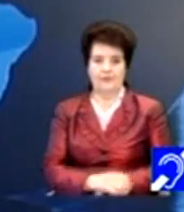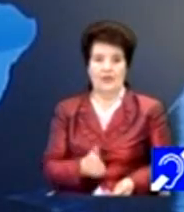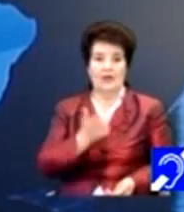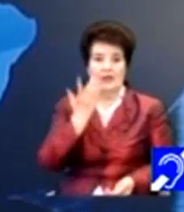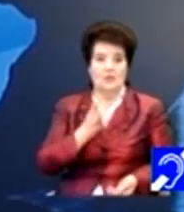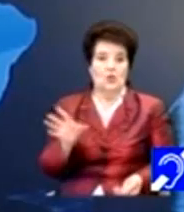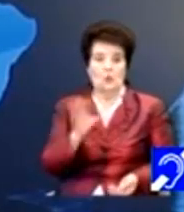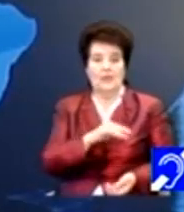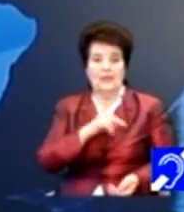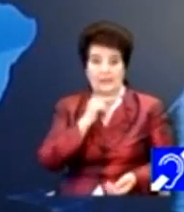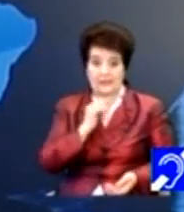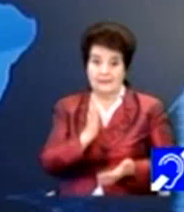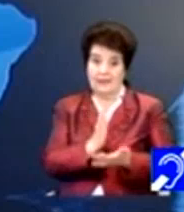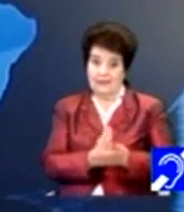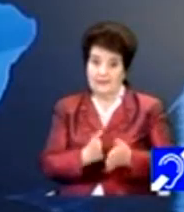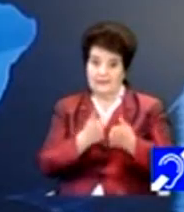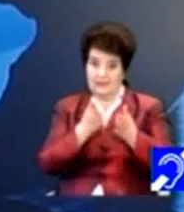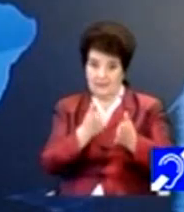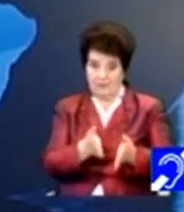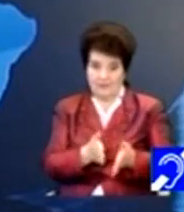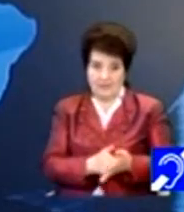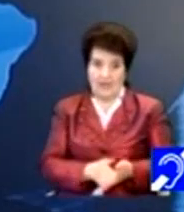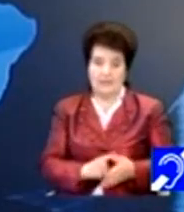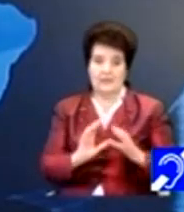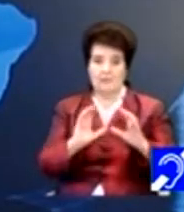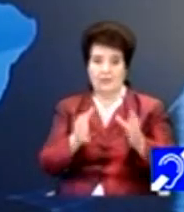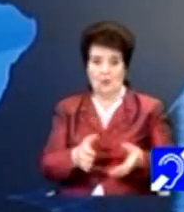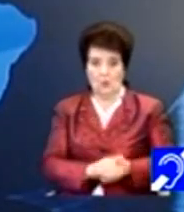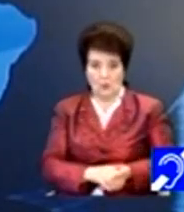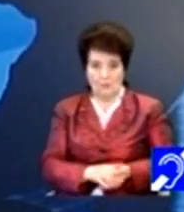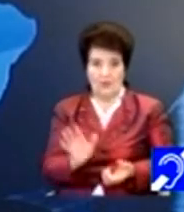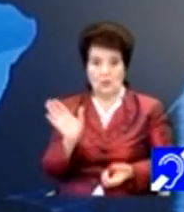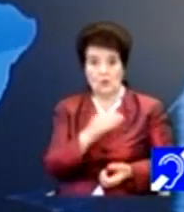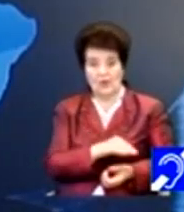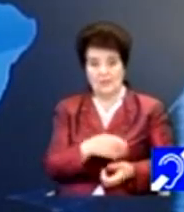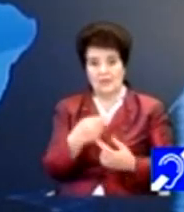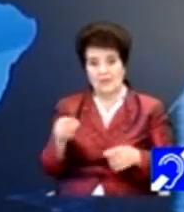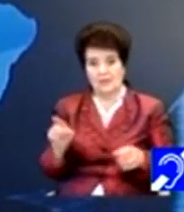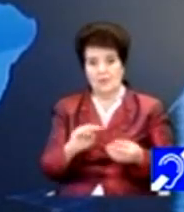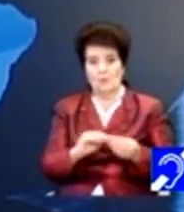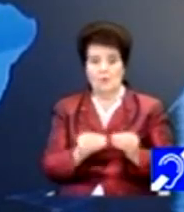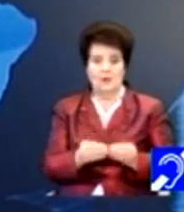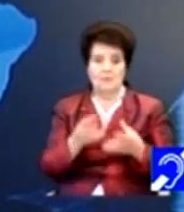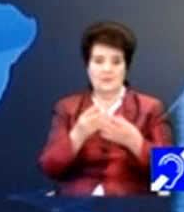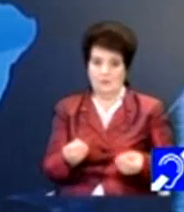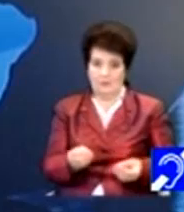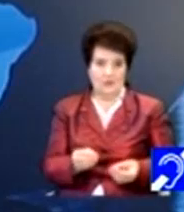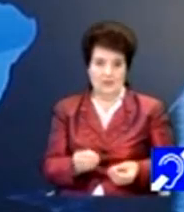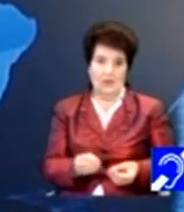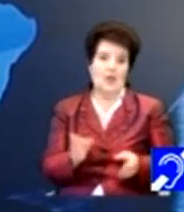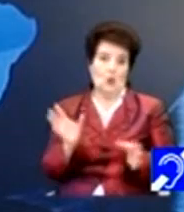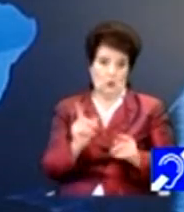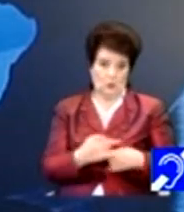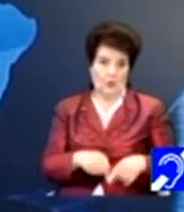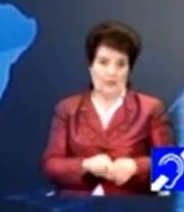Când toată atenția este îndreptată spre virusul care bântuie prin lume, s-ar părea că toate celelalte probleme s-au evaporat. Cu toate că